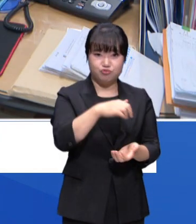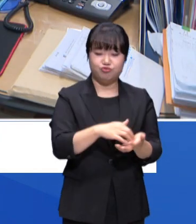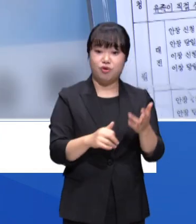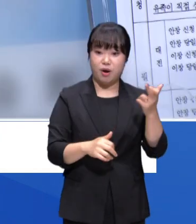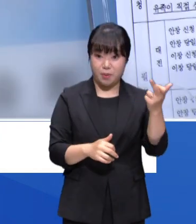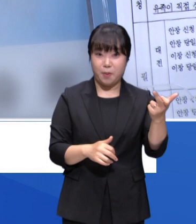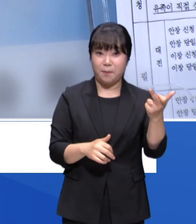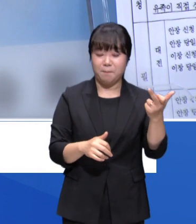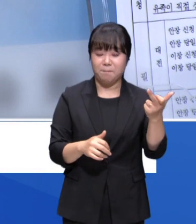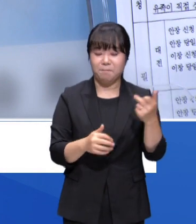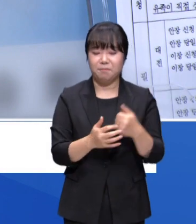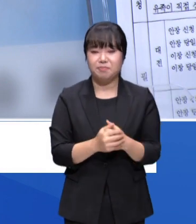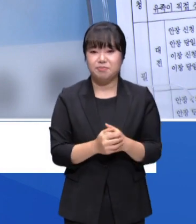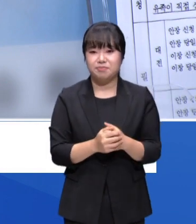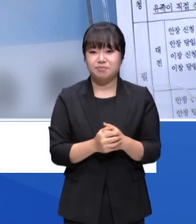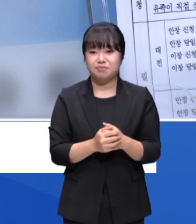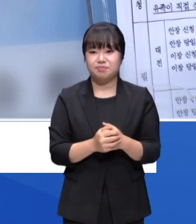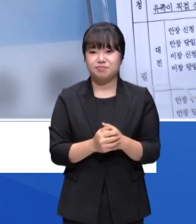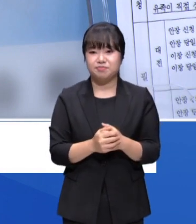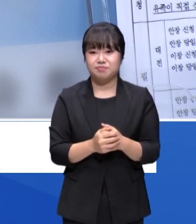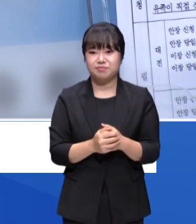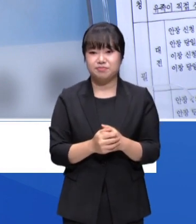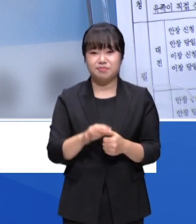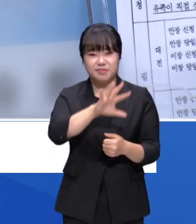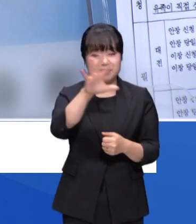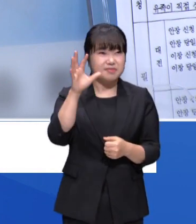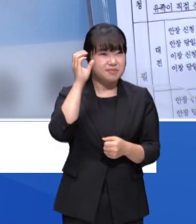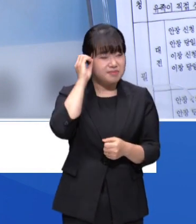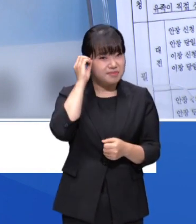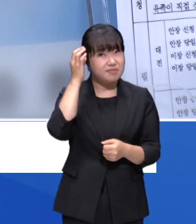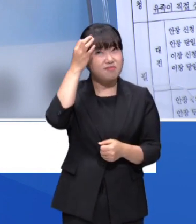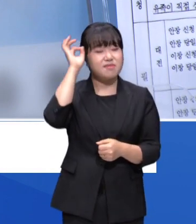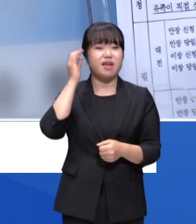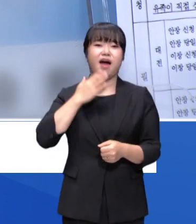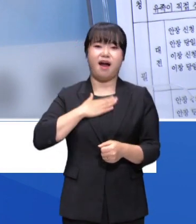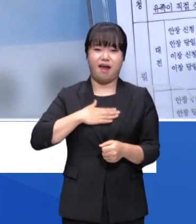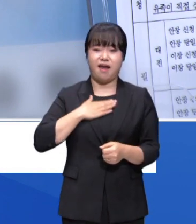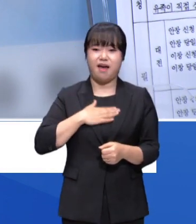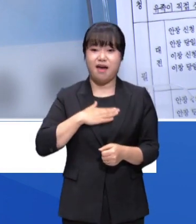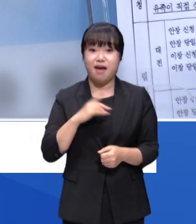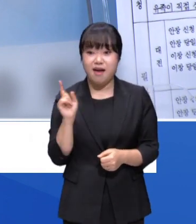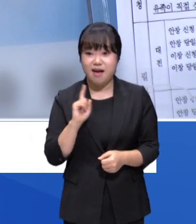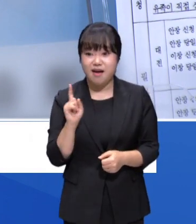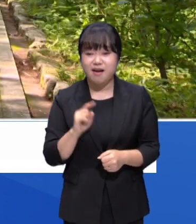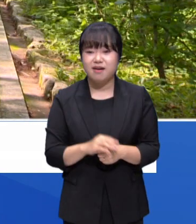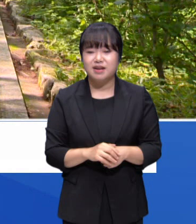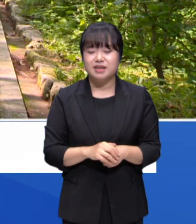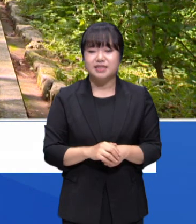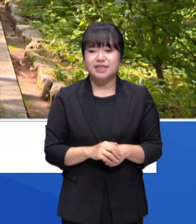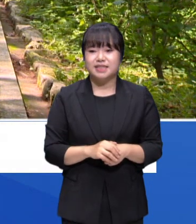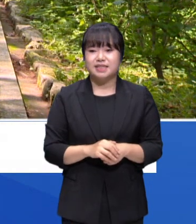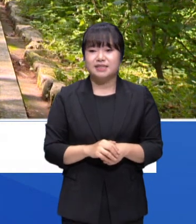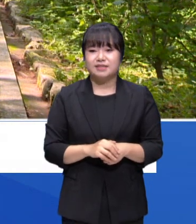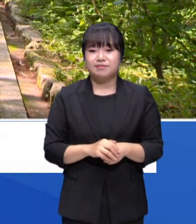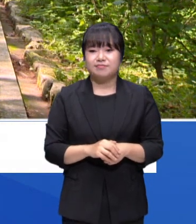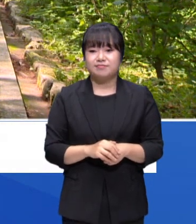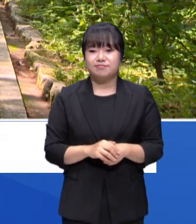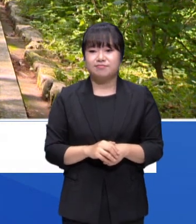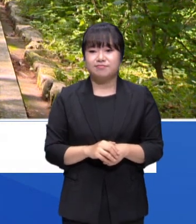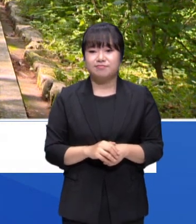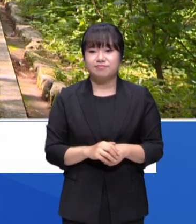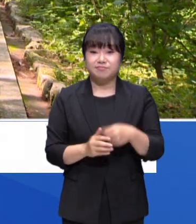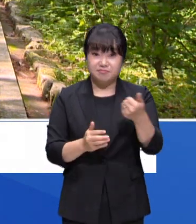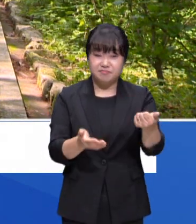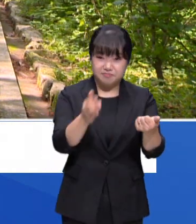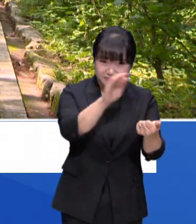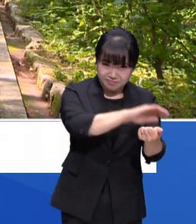계신데요. 들어보시면 이제 다들 아실만한 그런 분들이 계십니다. 그분들이 그분들